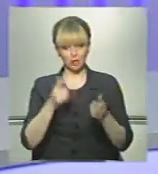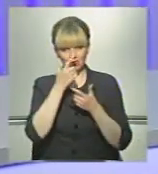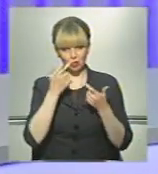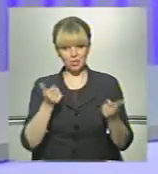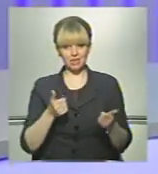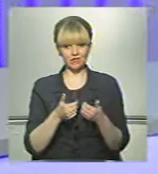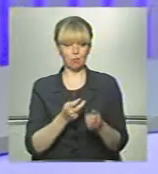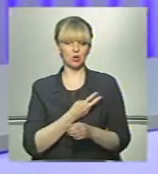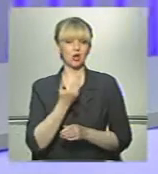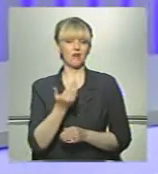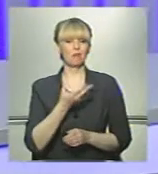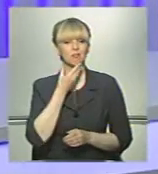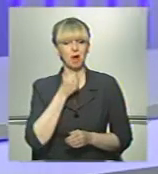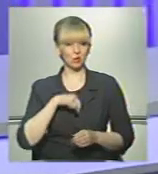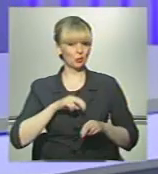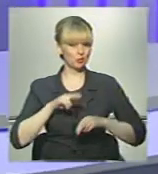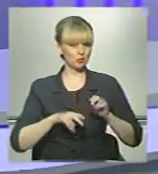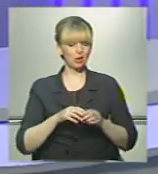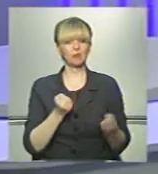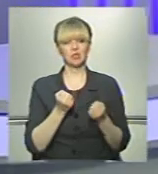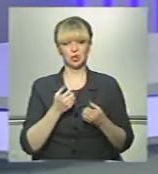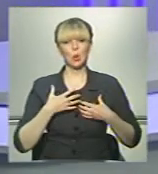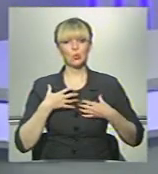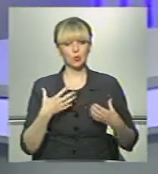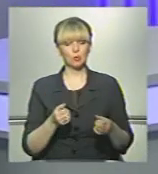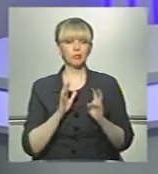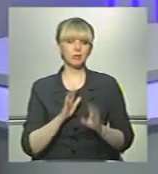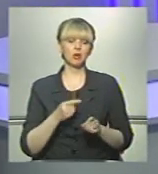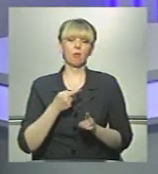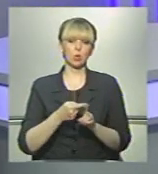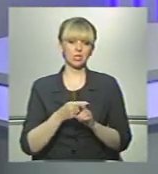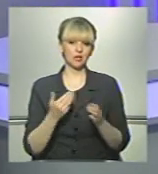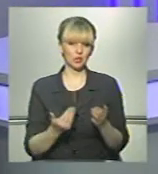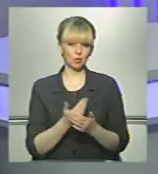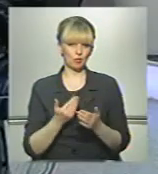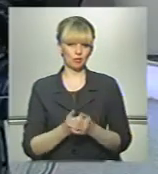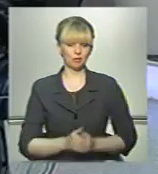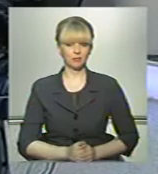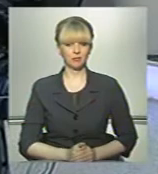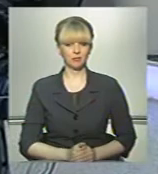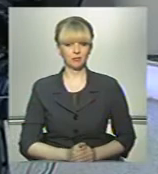інформаційний випуск. Бажаю вам гарного настрою, міцного здоров'я та тільки позитивних новин.